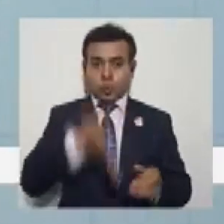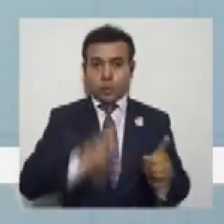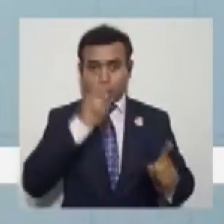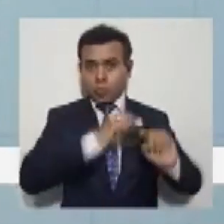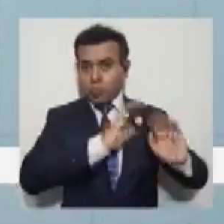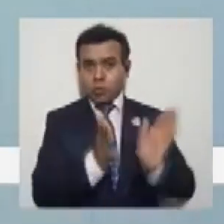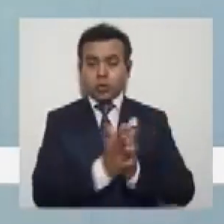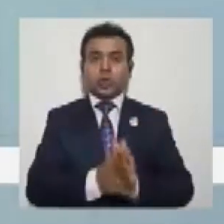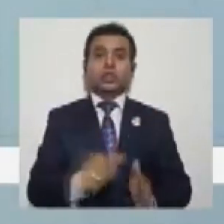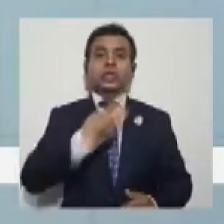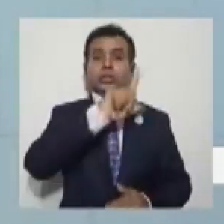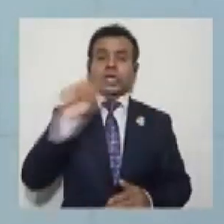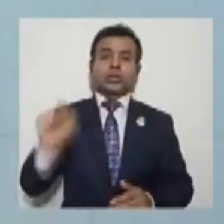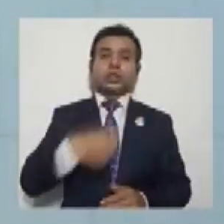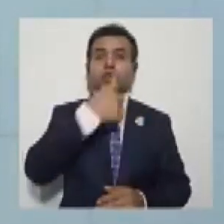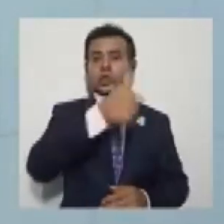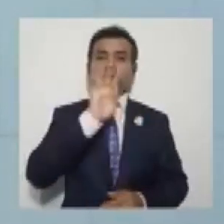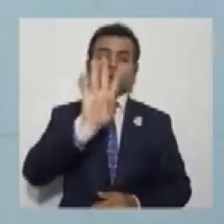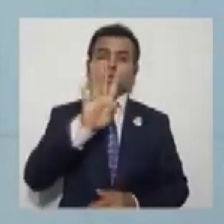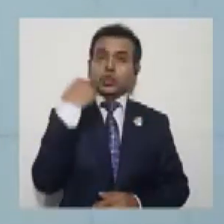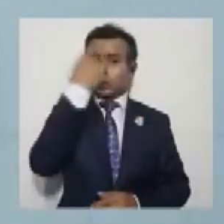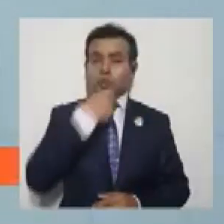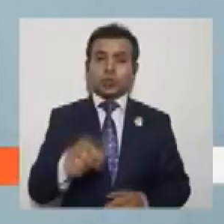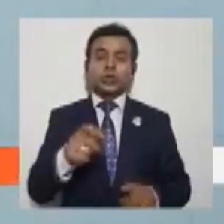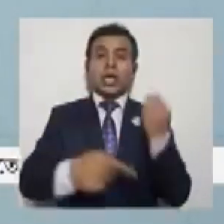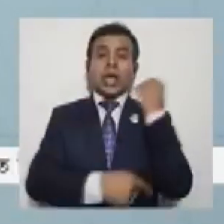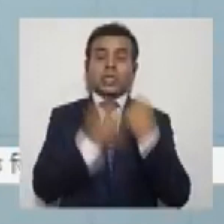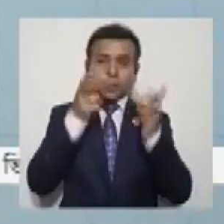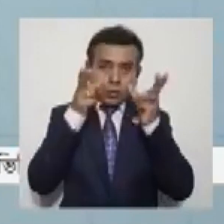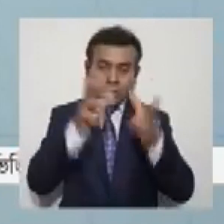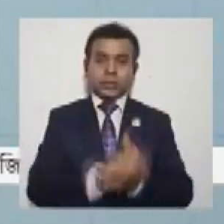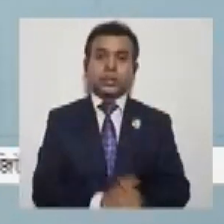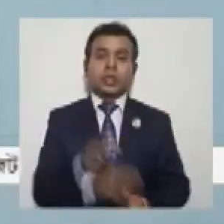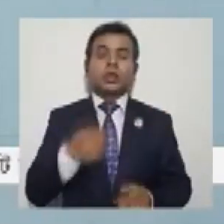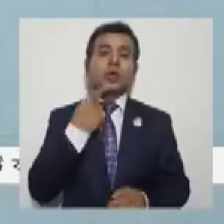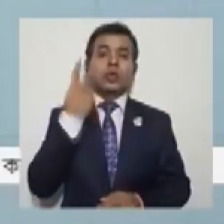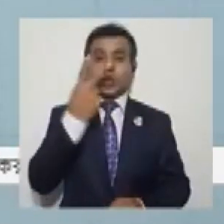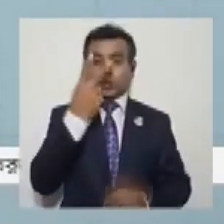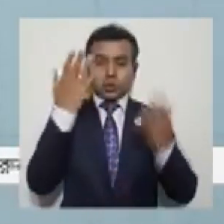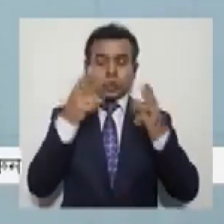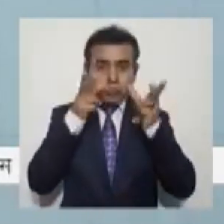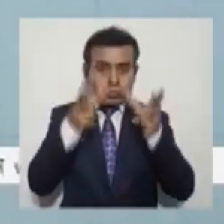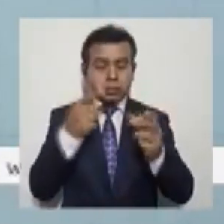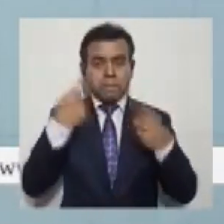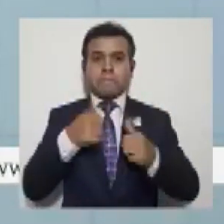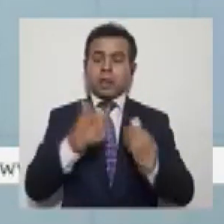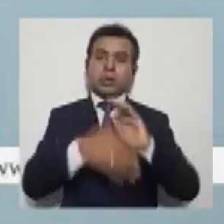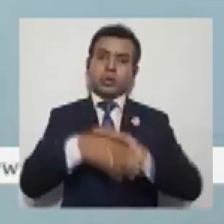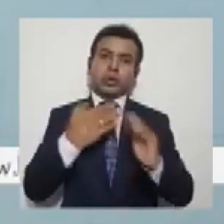আইসোলেশন থেকে মুক্ত হয়েছেন 2 জন, এবং এ পর্যন্ত 579 জন তারা সম্পূর্ণ সুস্থ হয়ে আইসোলেশন